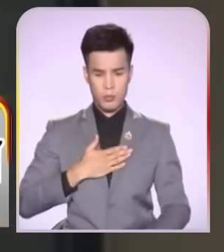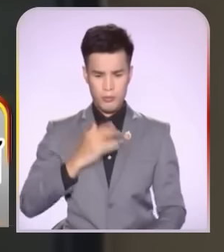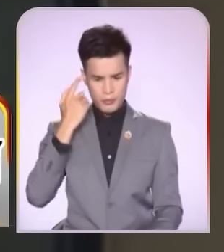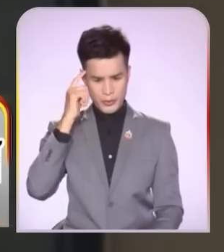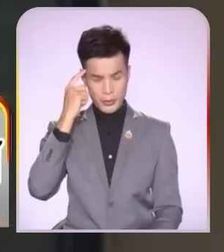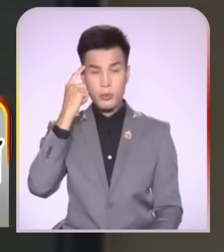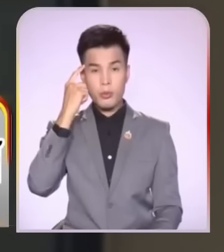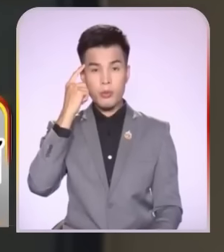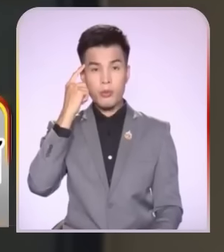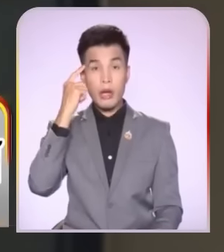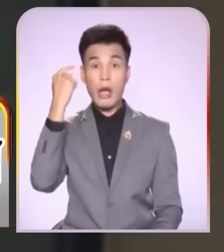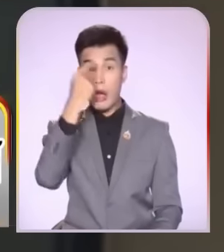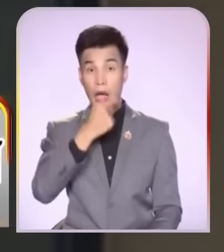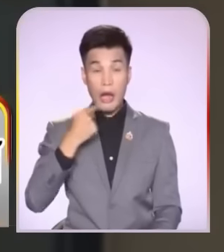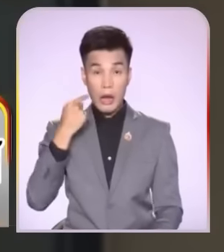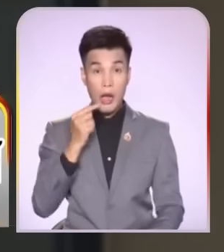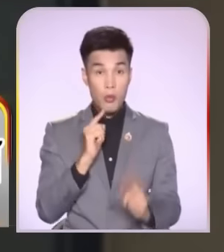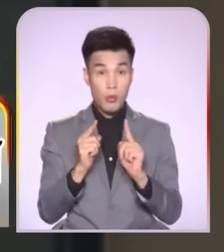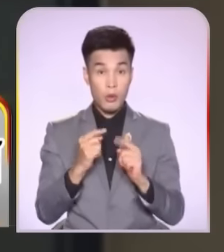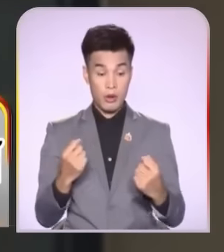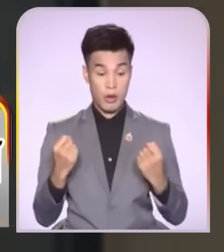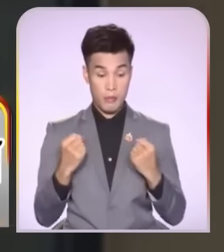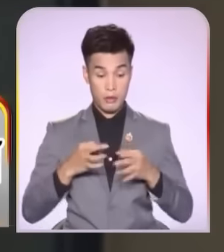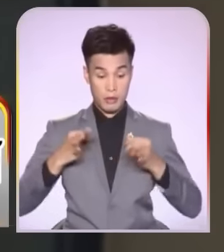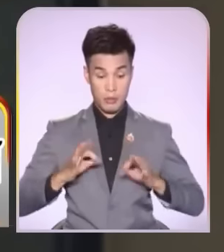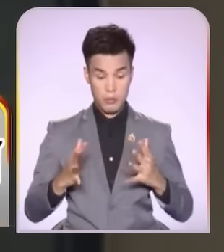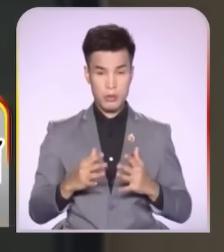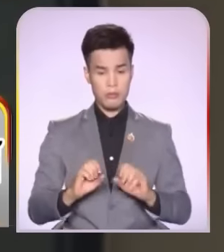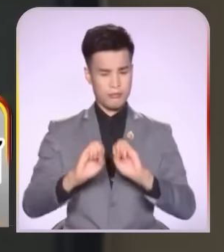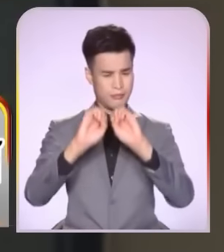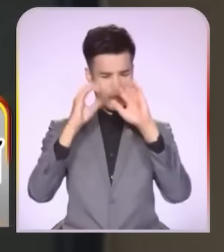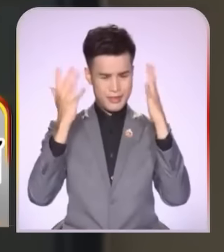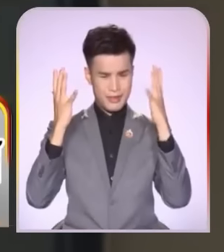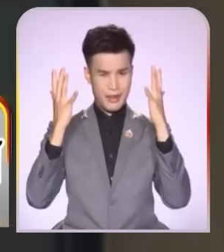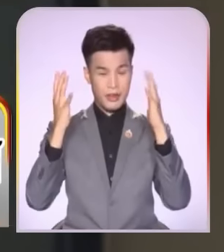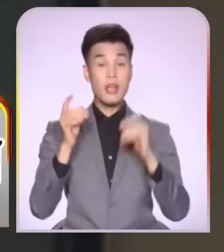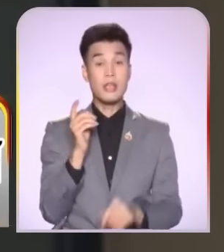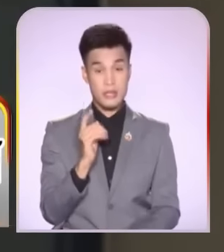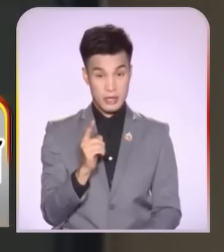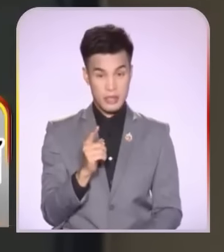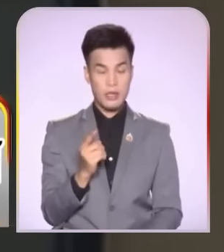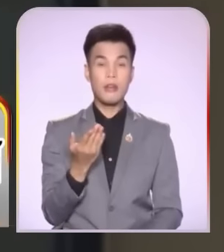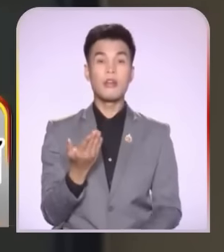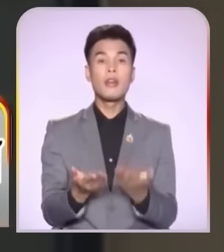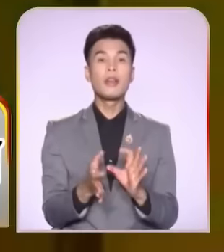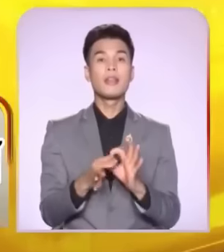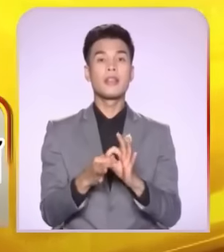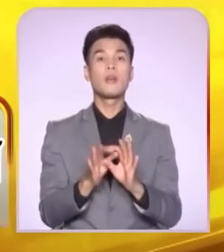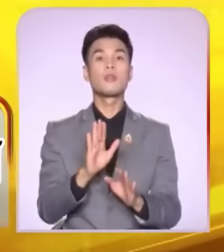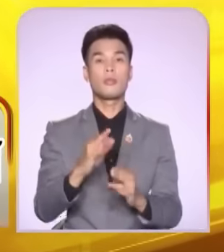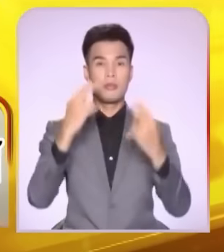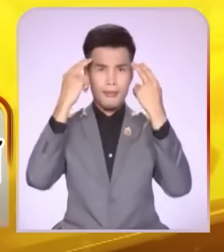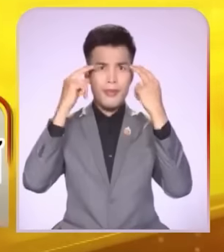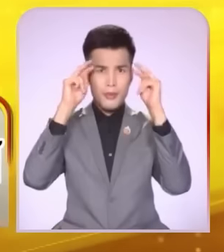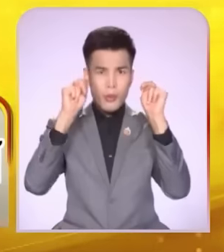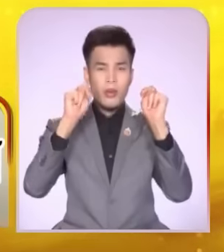ผมไม่ทราบถ้าใครไปพูดกับคนที่ไม่ได้มีอำนาจตัดสินใจมันจะไม่มีความชัดเจนนะเพราะว่าจริงๆเรื่องนี้มันก็ขึ้นอยู่กับนายกแหละจะตั้ง